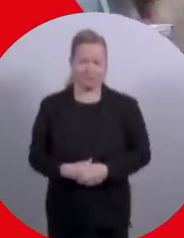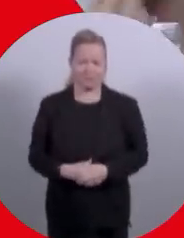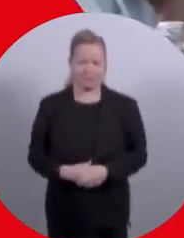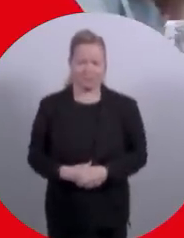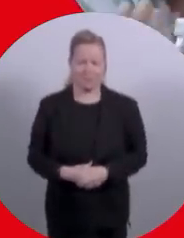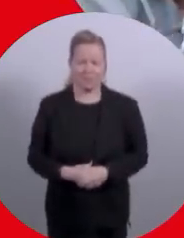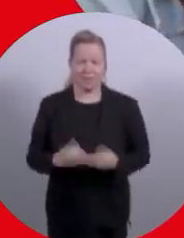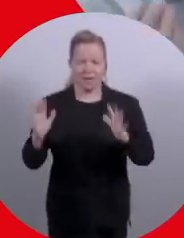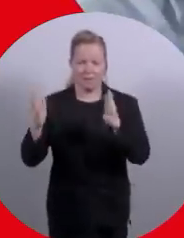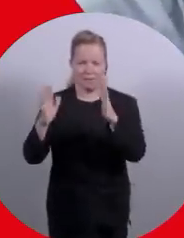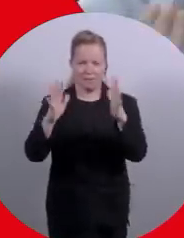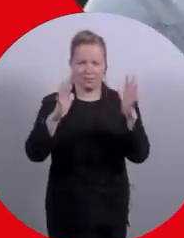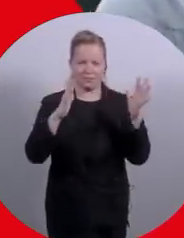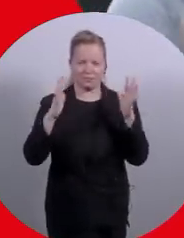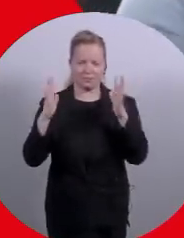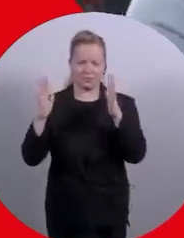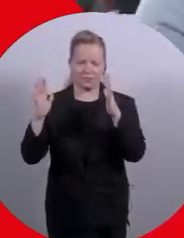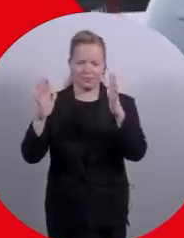und